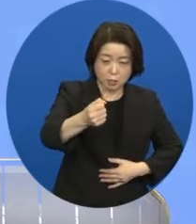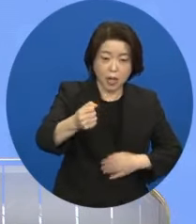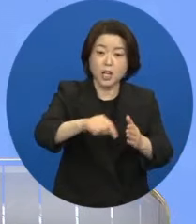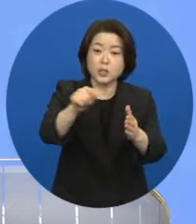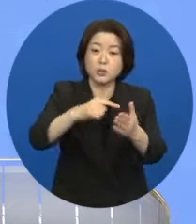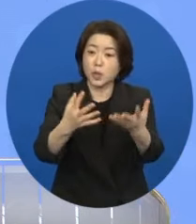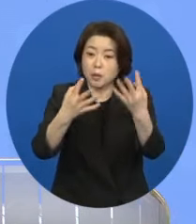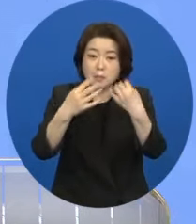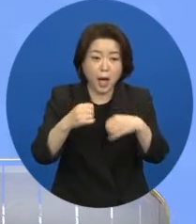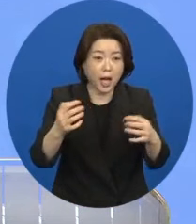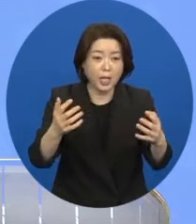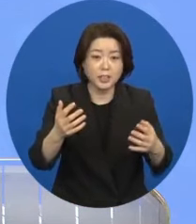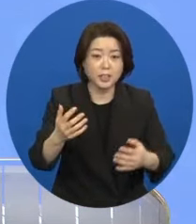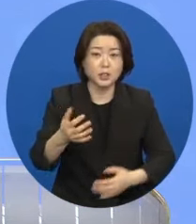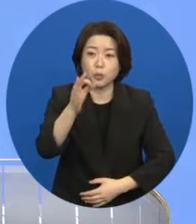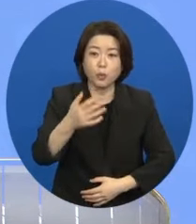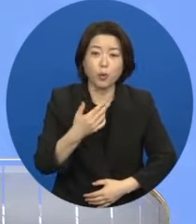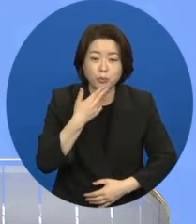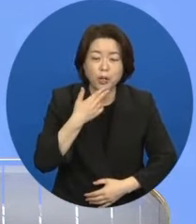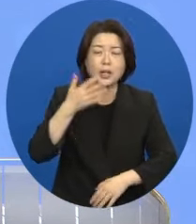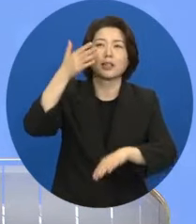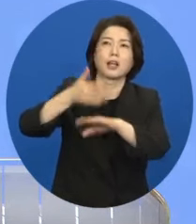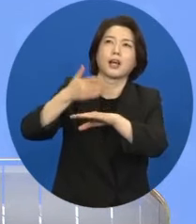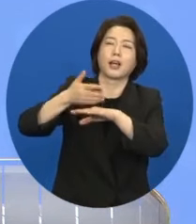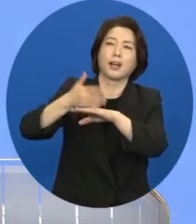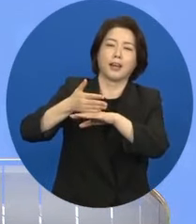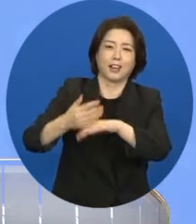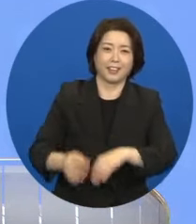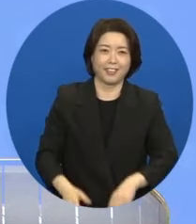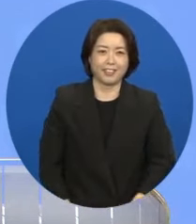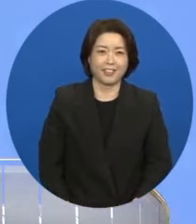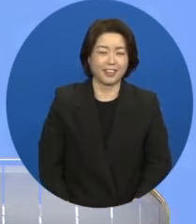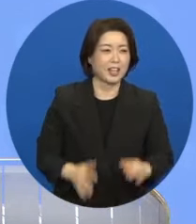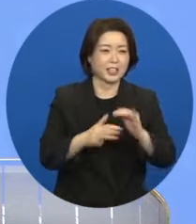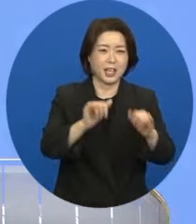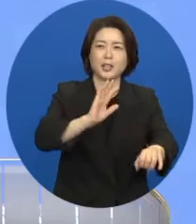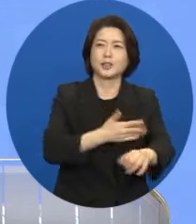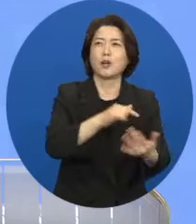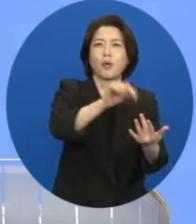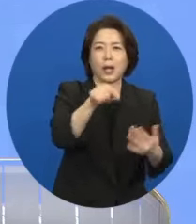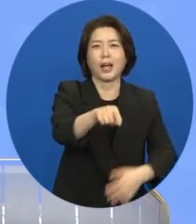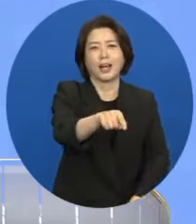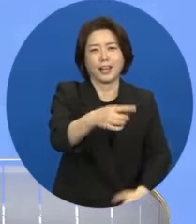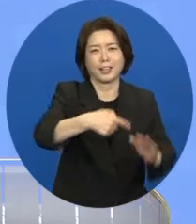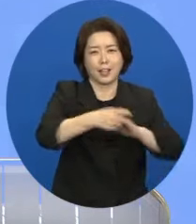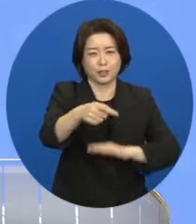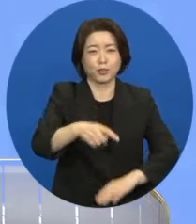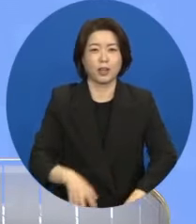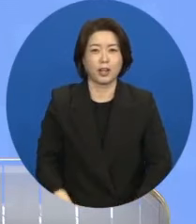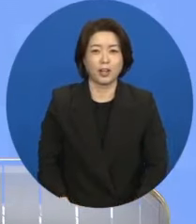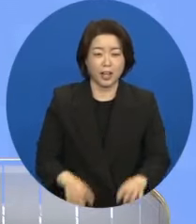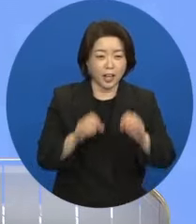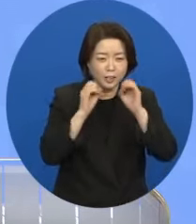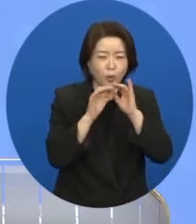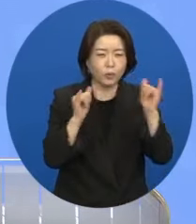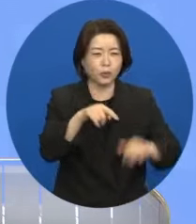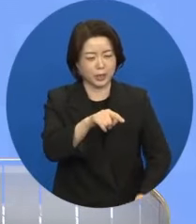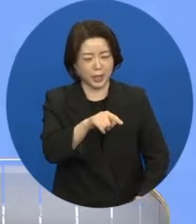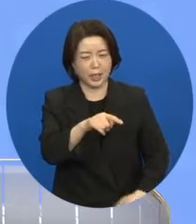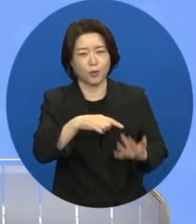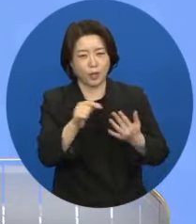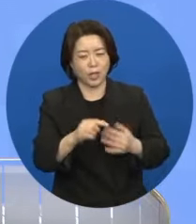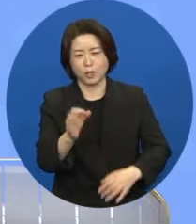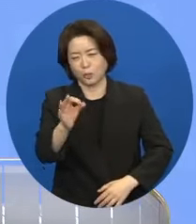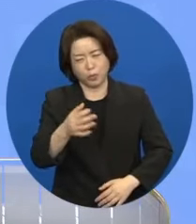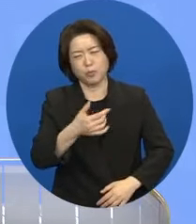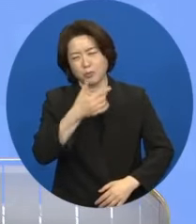없어서 감사합니다 사람은 잘못 골랐어 전도 잘 골랐어 아 돈이 없죠